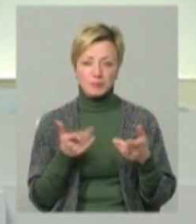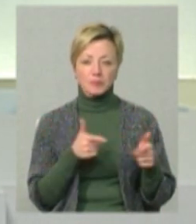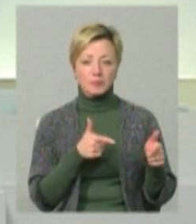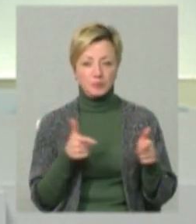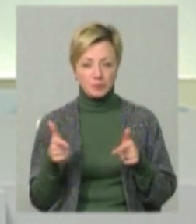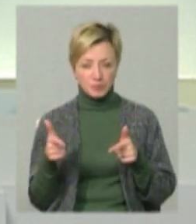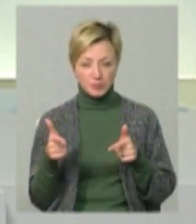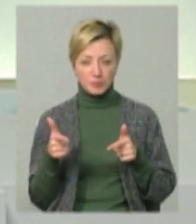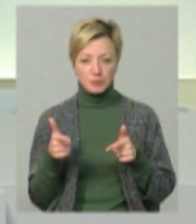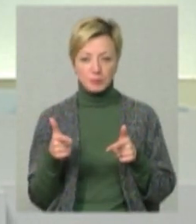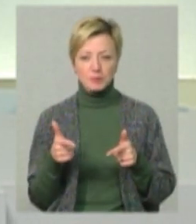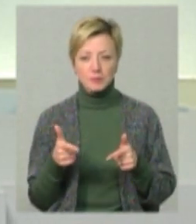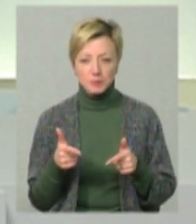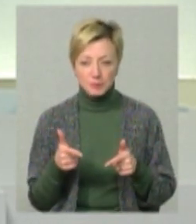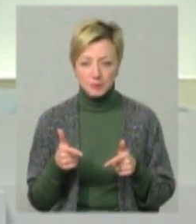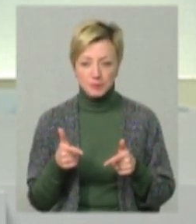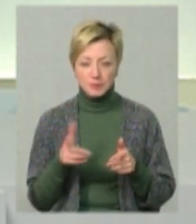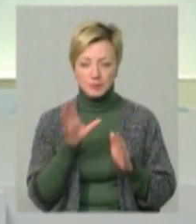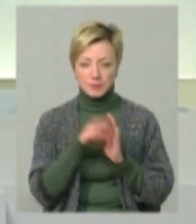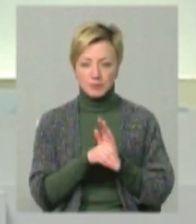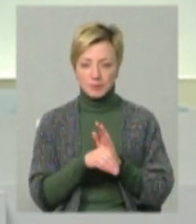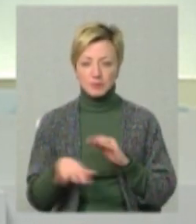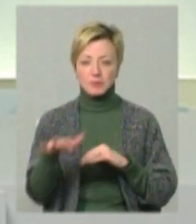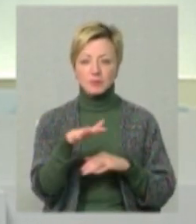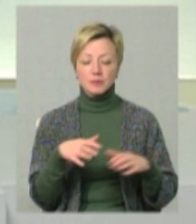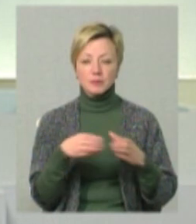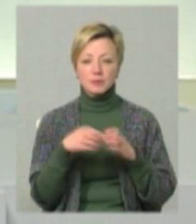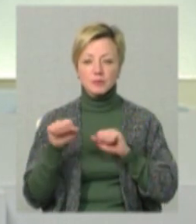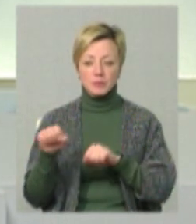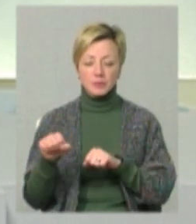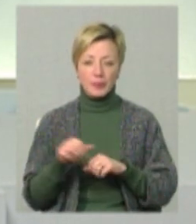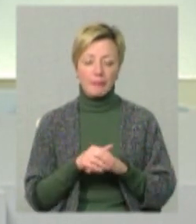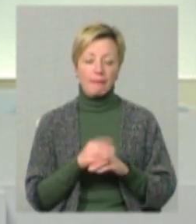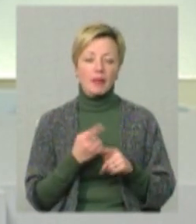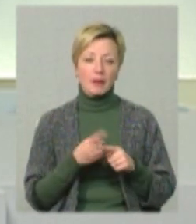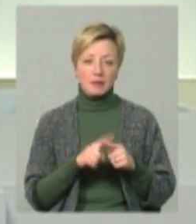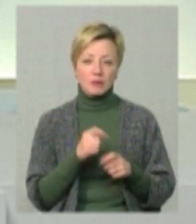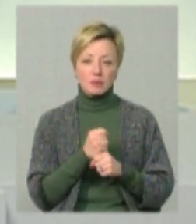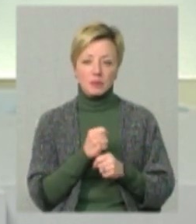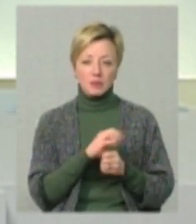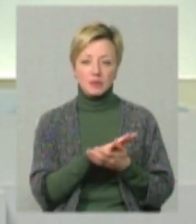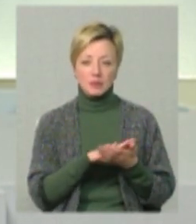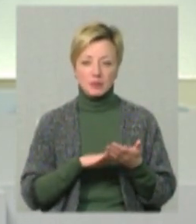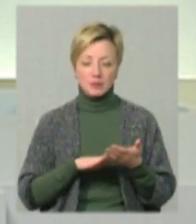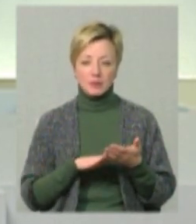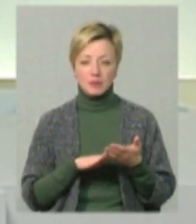які готові, скажімо так, влитися в лави територіальної оборони. Тому ця робота наразі